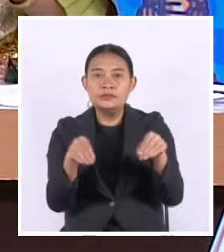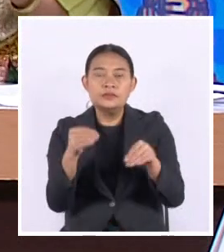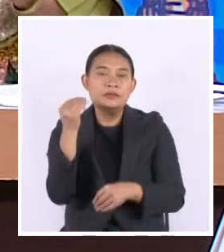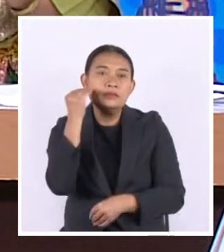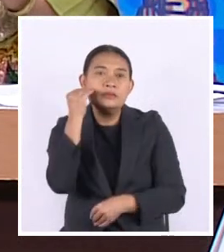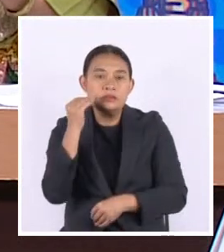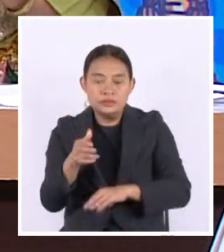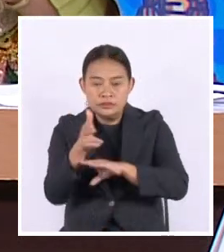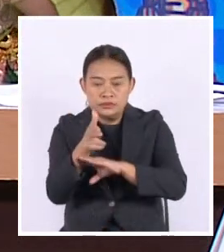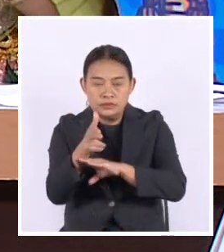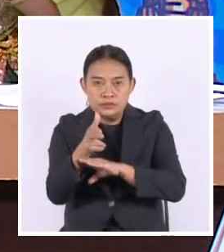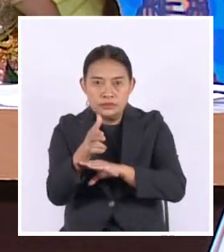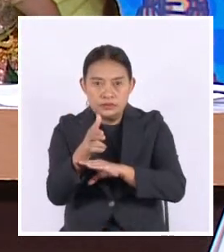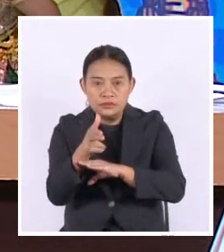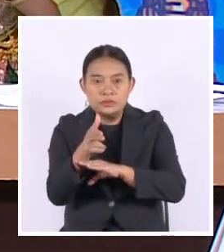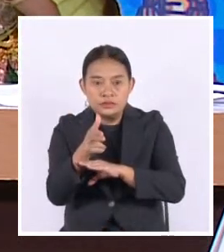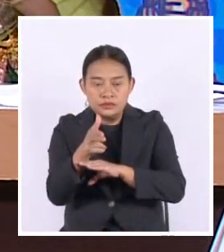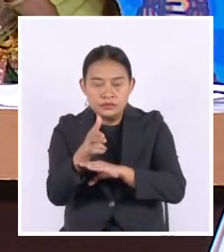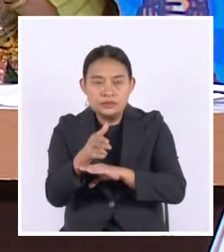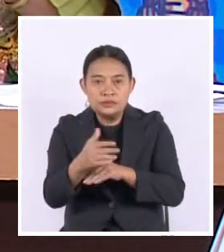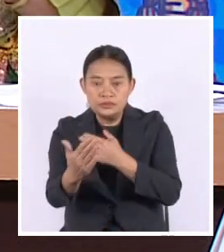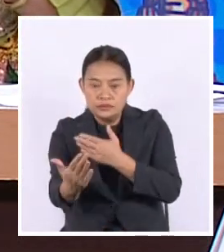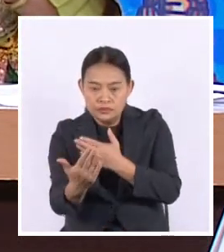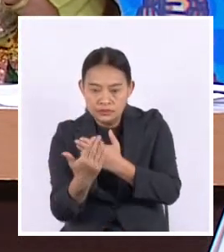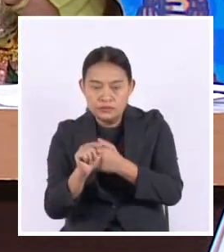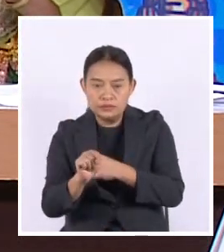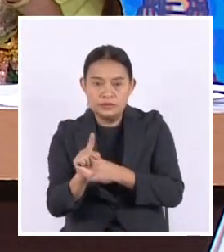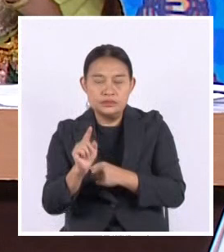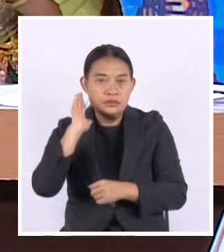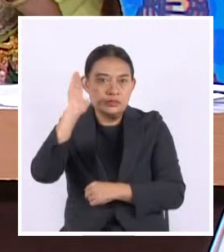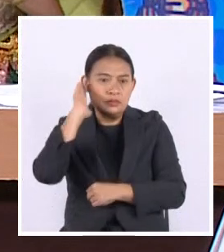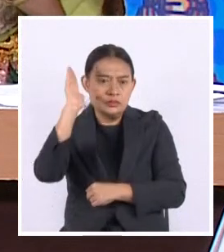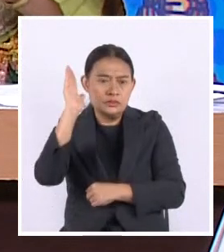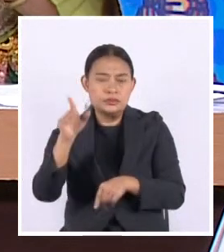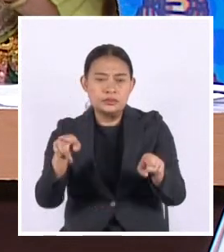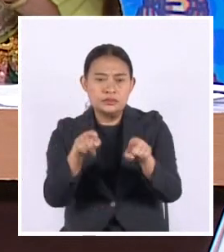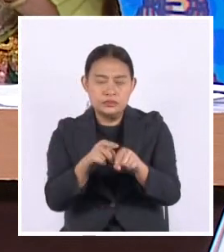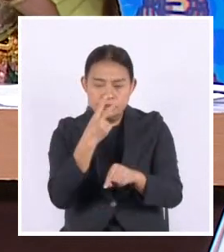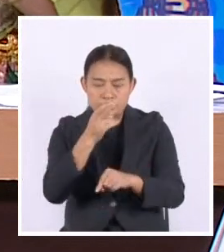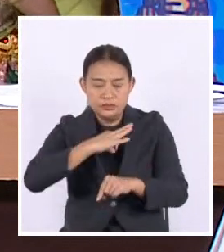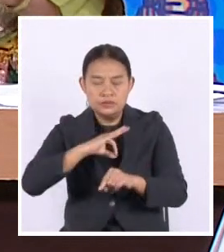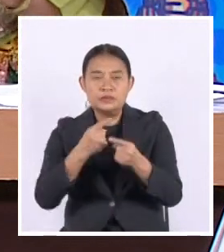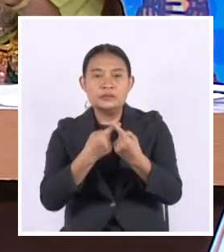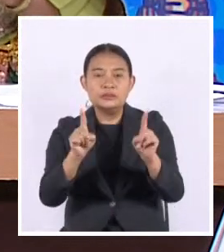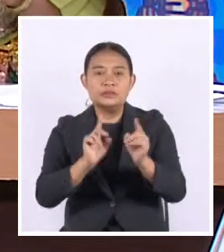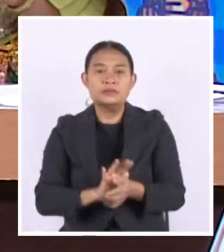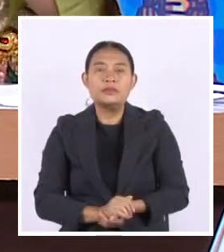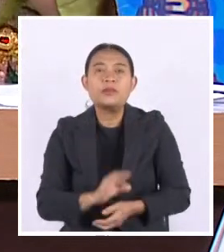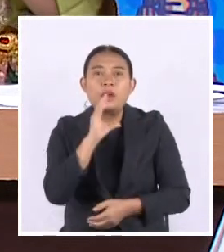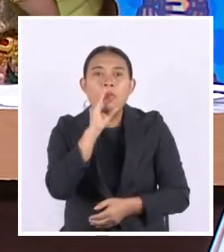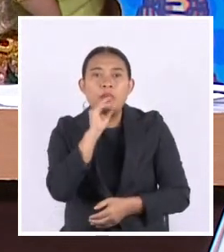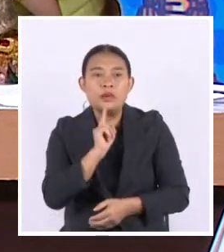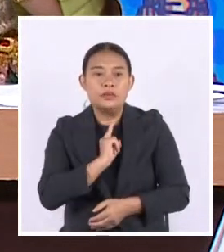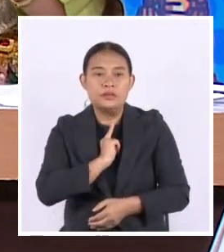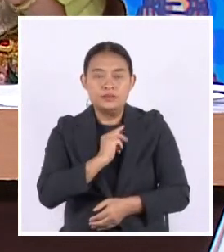ซูมเข้าไปใกล้ๆนะคะจะเห็นปฏิกิริยาของผู้ชายคนนึงที่มีอาการเหมือนแบบ แปลกๆอ่ะคุณผู้ชมแล้วก็พูดคนเดียวด้วยนะ